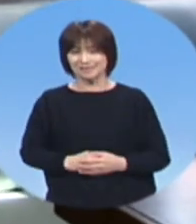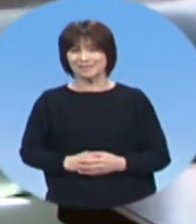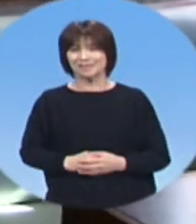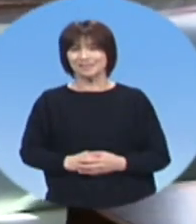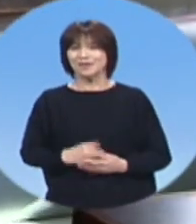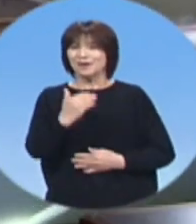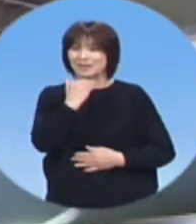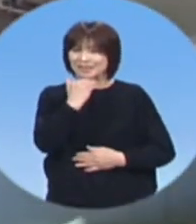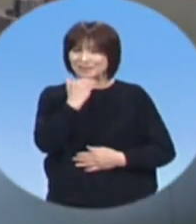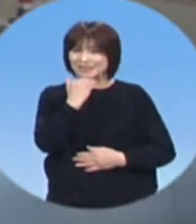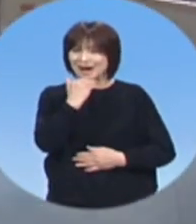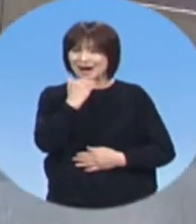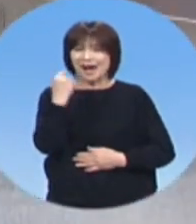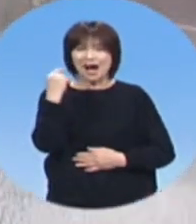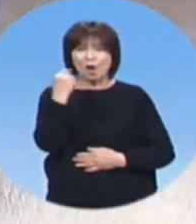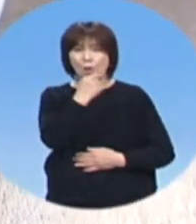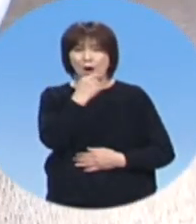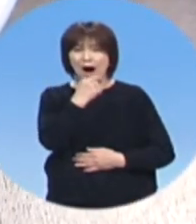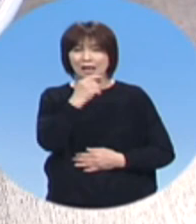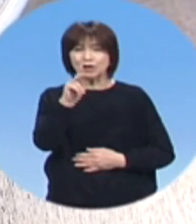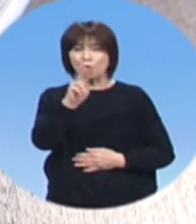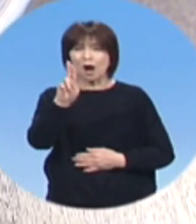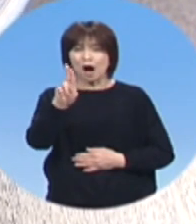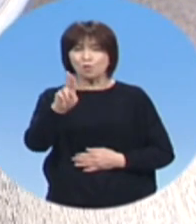はい、お待たせしました。ホワイトガーラーメンです。